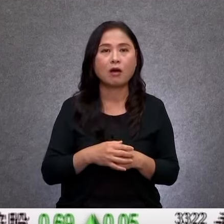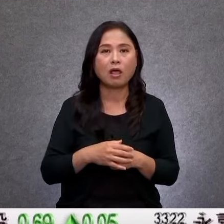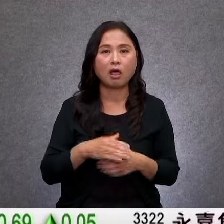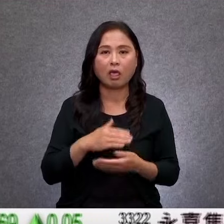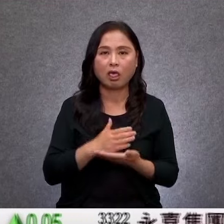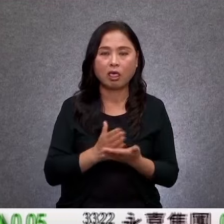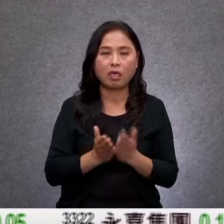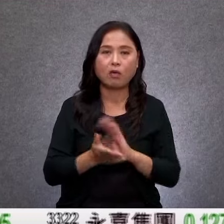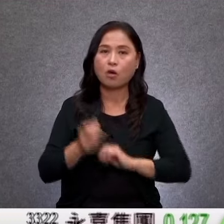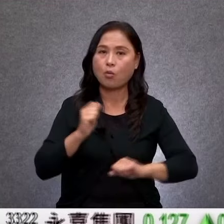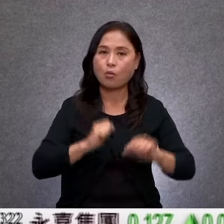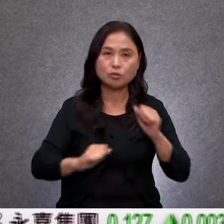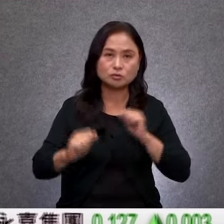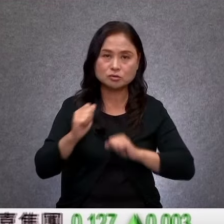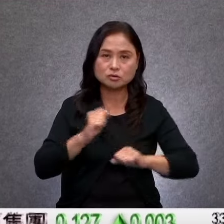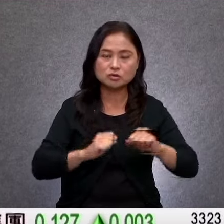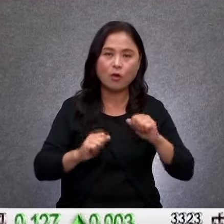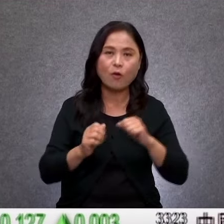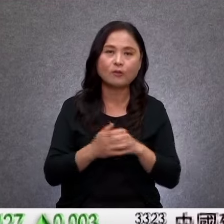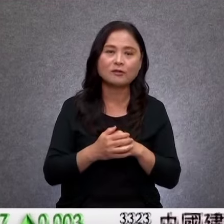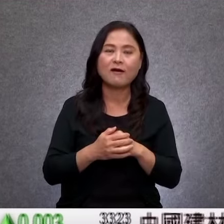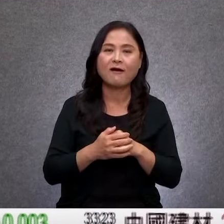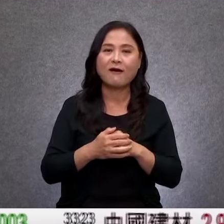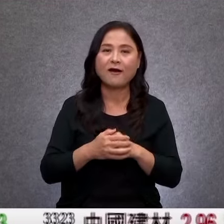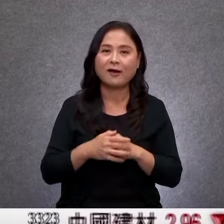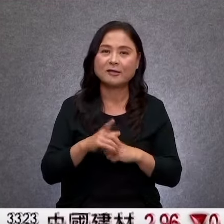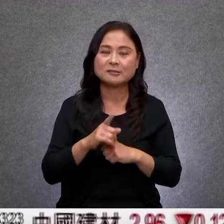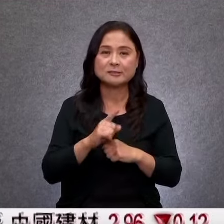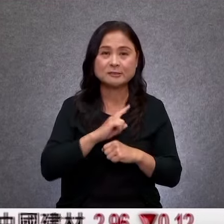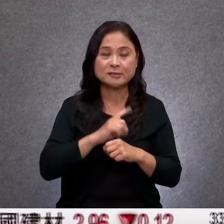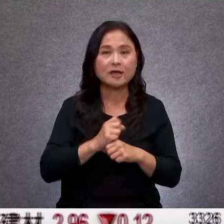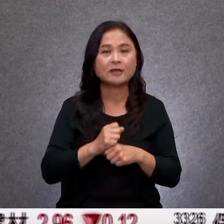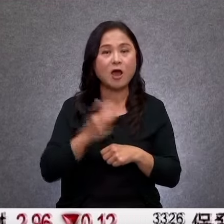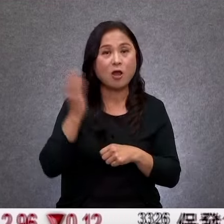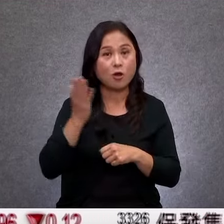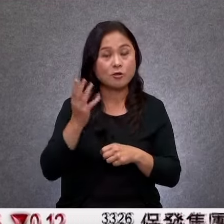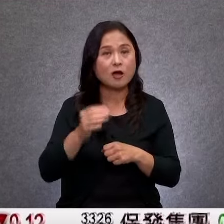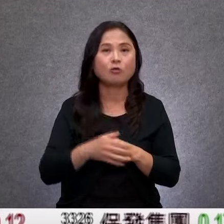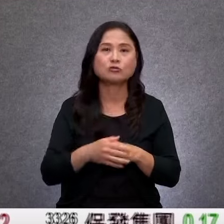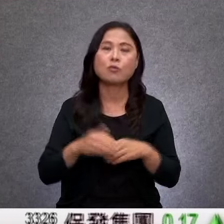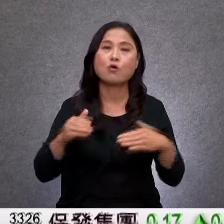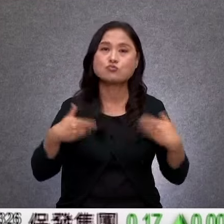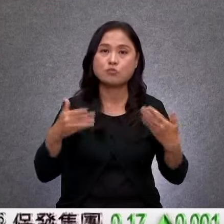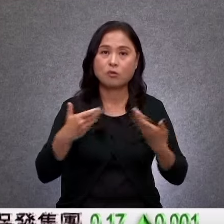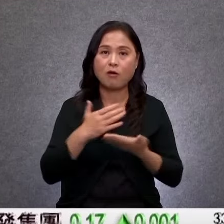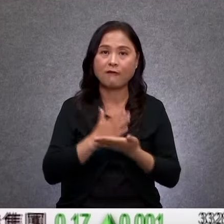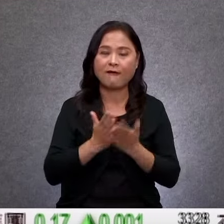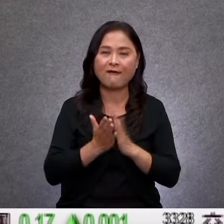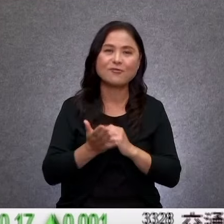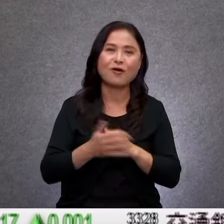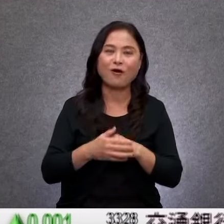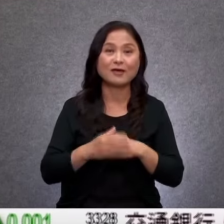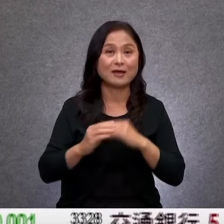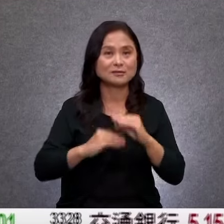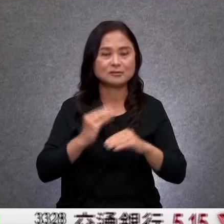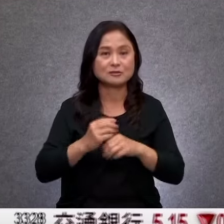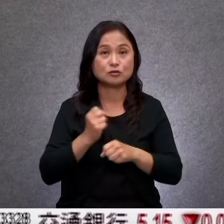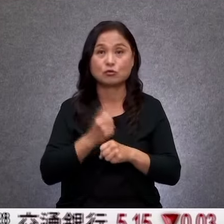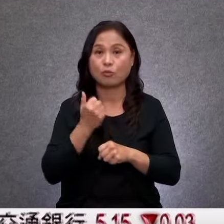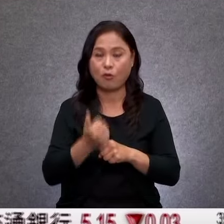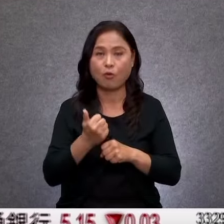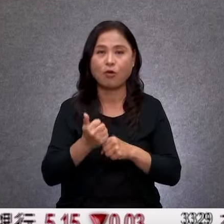港做多些不同的活動，搞好些我們的旅遊和娛